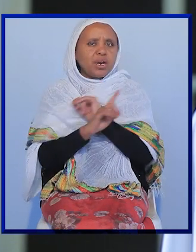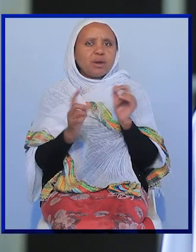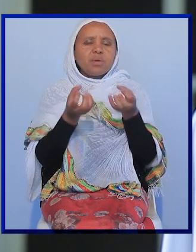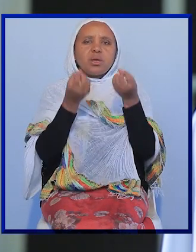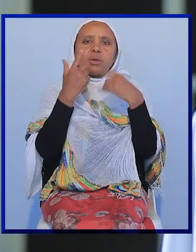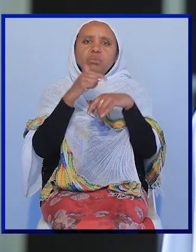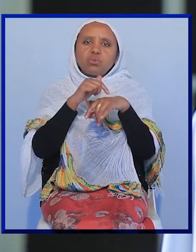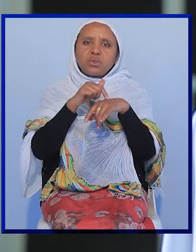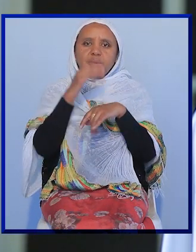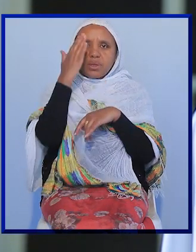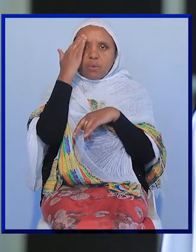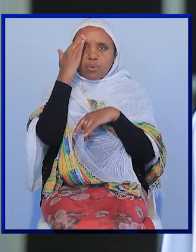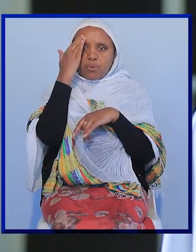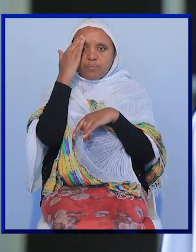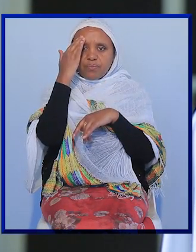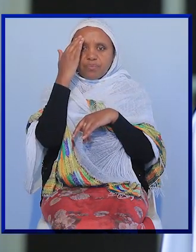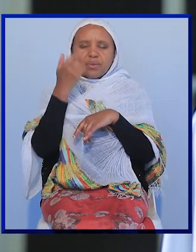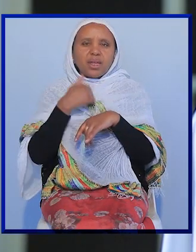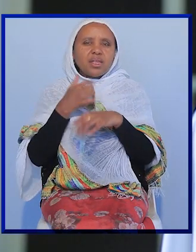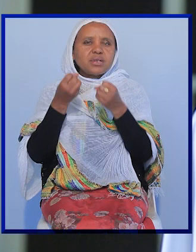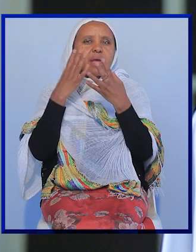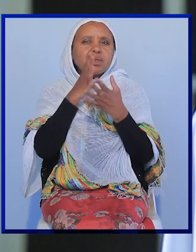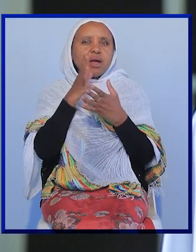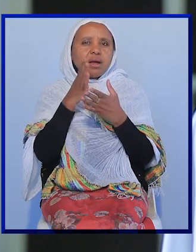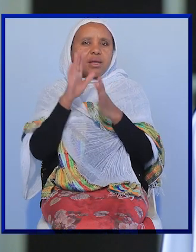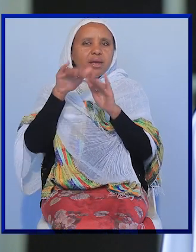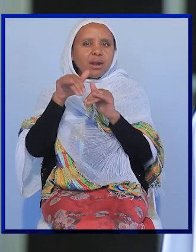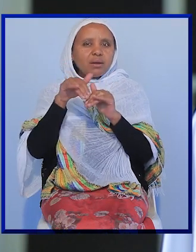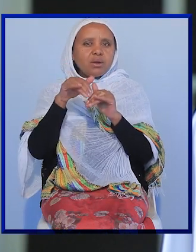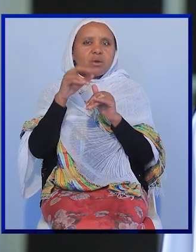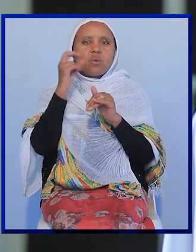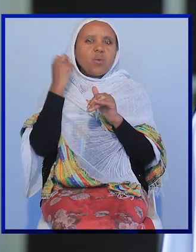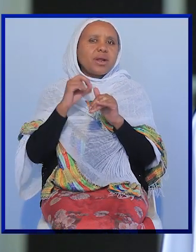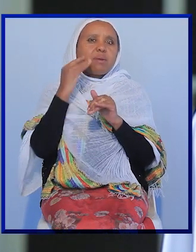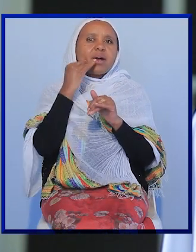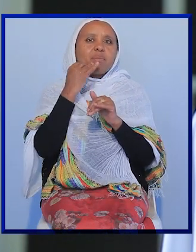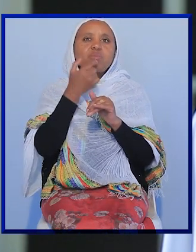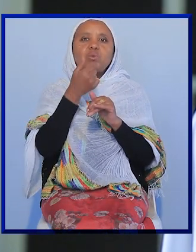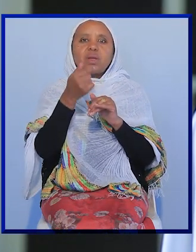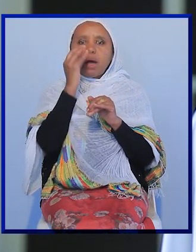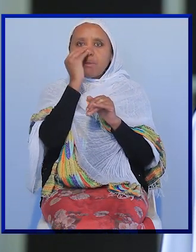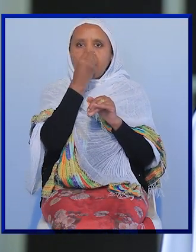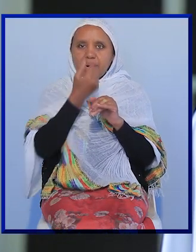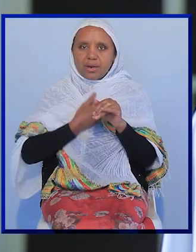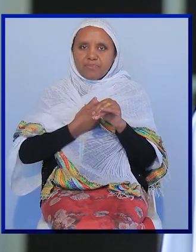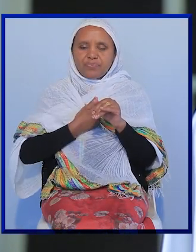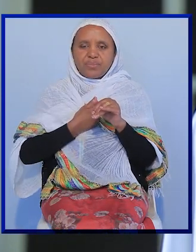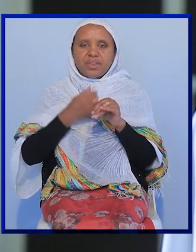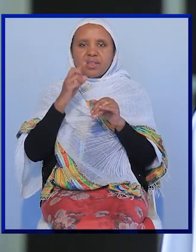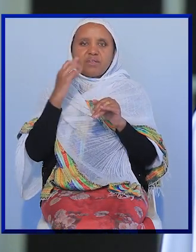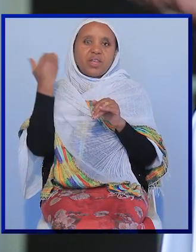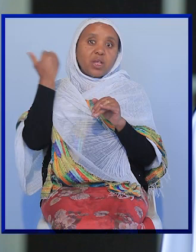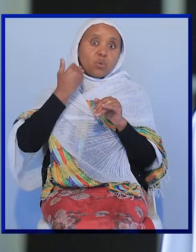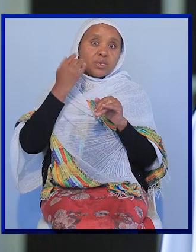ብዙ ብዙ የሚሉት አሉ። እንደውም ከእኛ ሳይበዛ ይቀራል። የነሱ ማሪ ጎልድ ወርቀ ማርያም የሚሉት አበባ አላቸው። ይሄ ደግሞ ፈያታዊ ዘየማንና